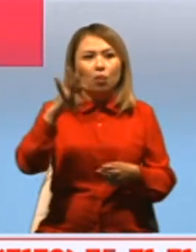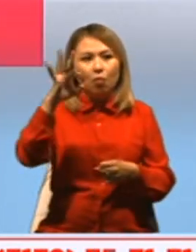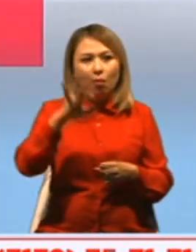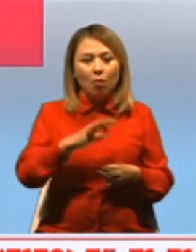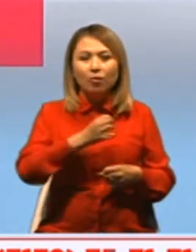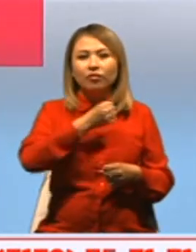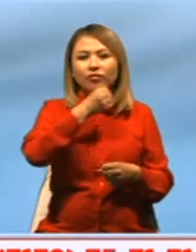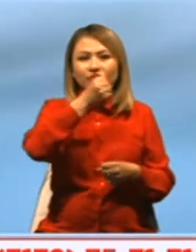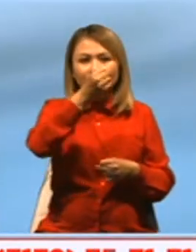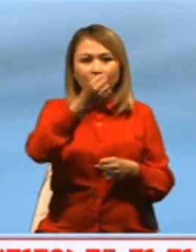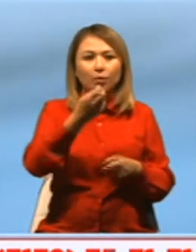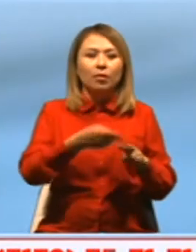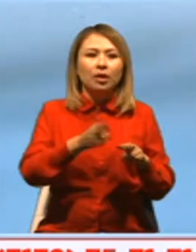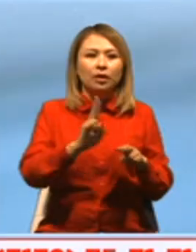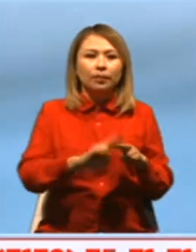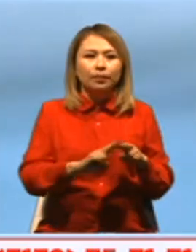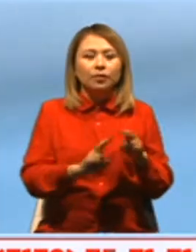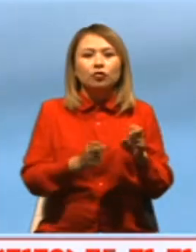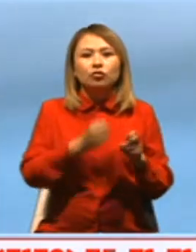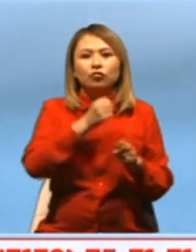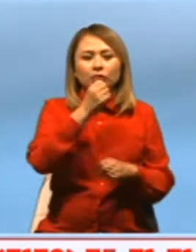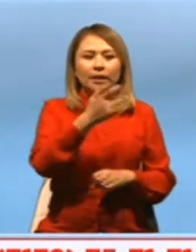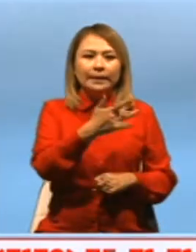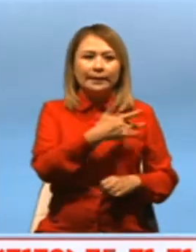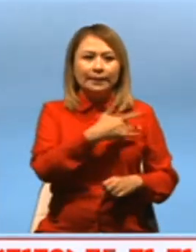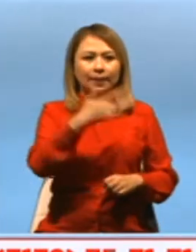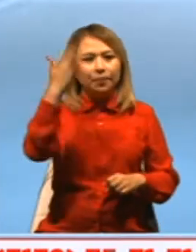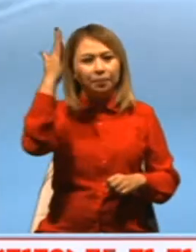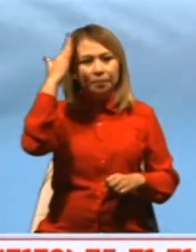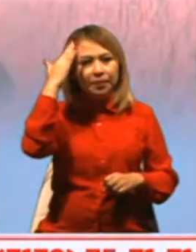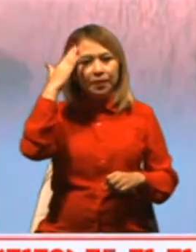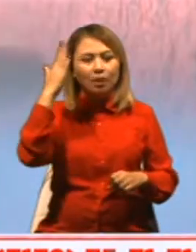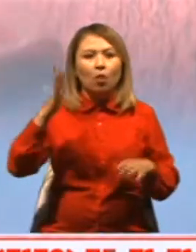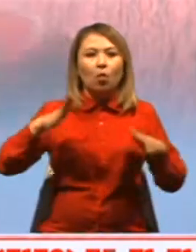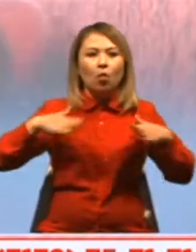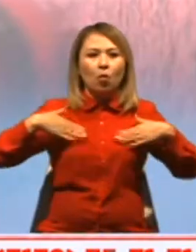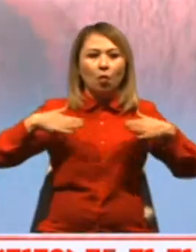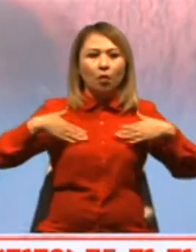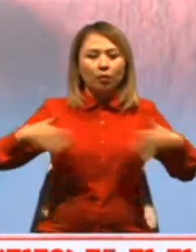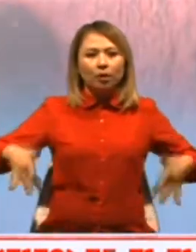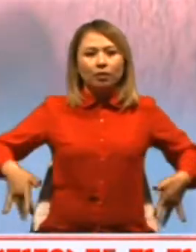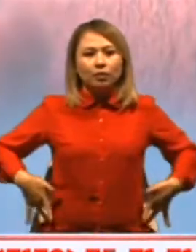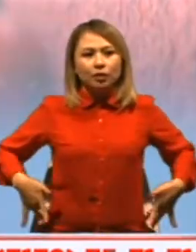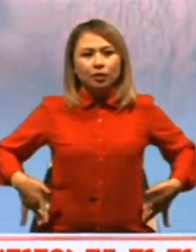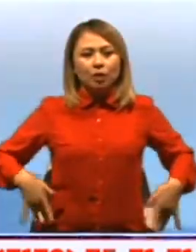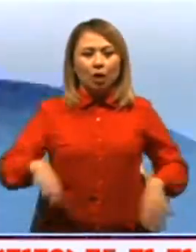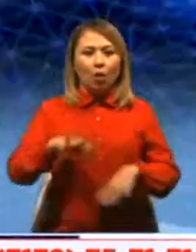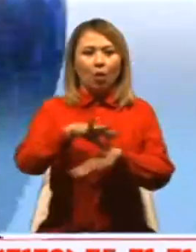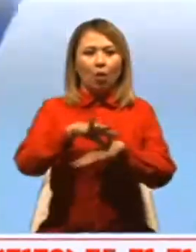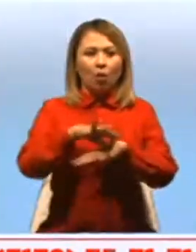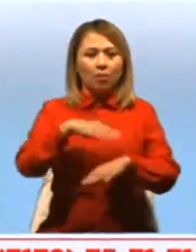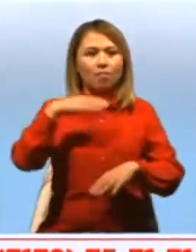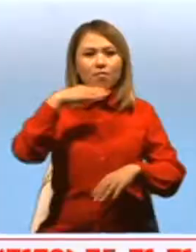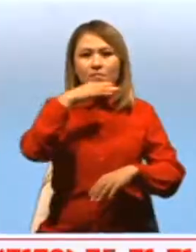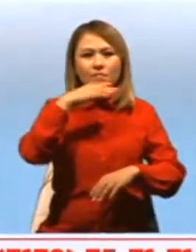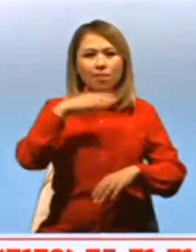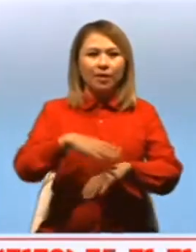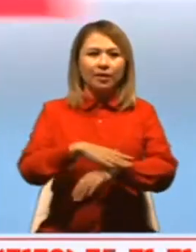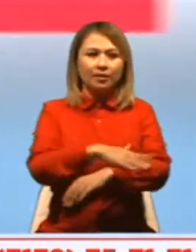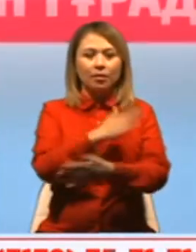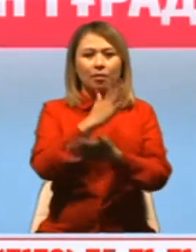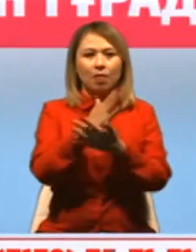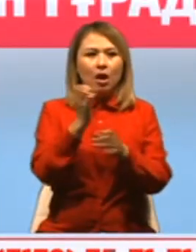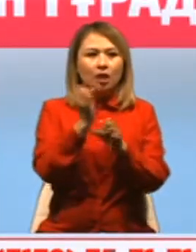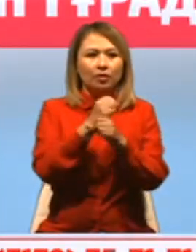су мөлшері ұсақ жасушалардан бастап, жүрек, ми, өкпе, бүйрек, тері мен бұлшықеттерде болады. Тіпті сүйектің құрамында